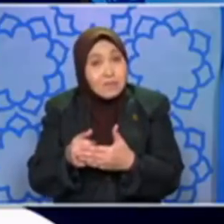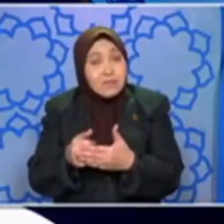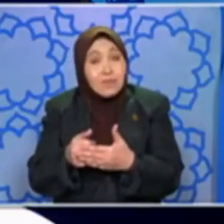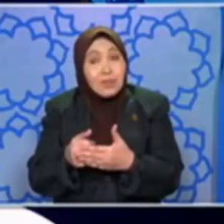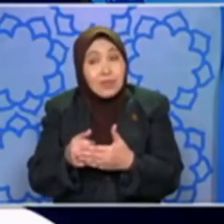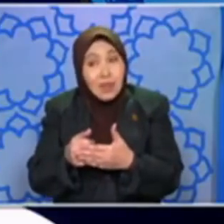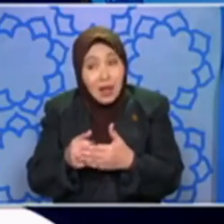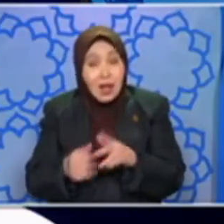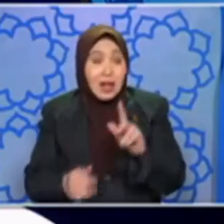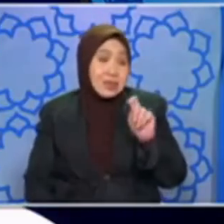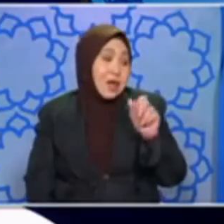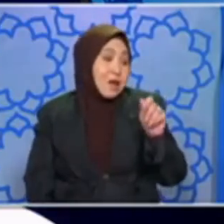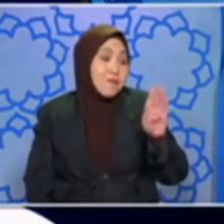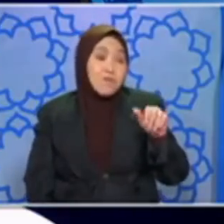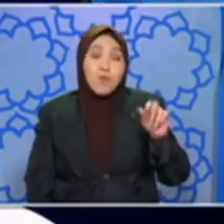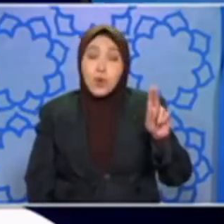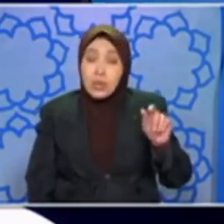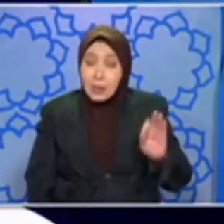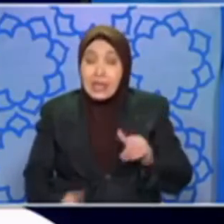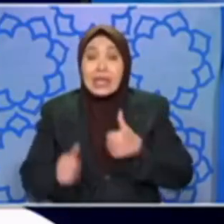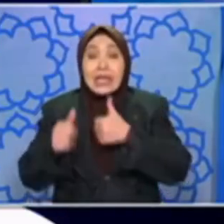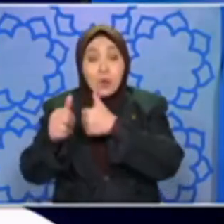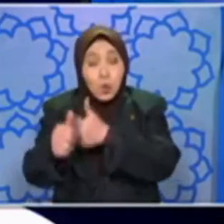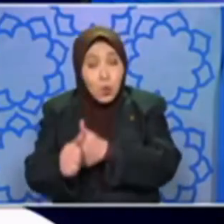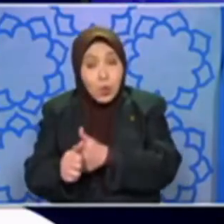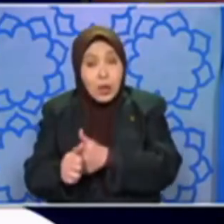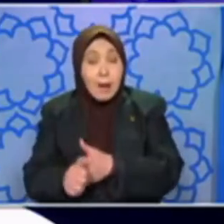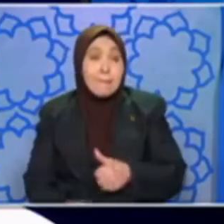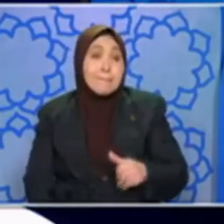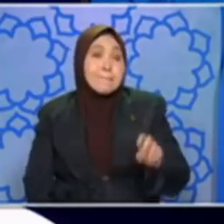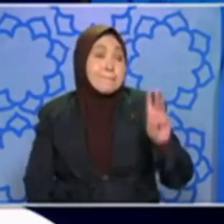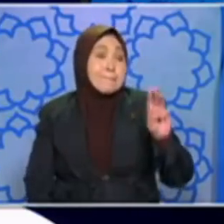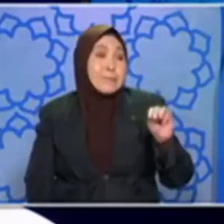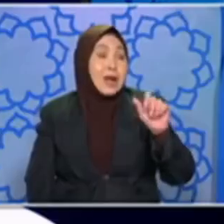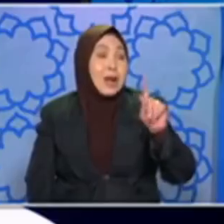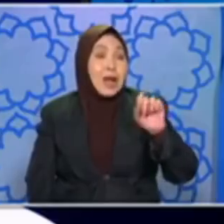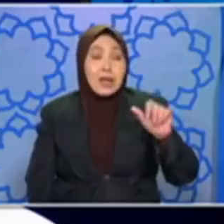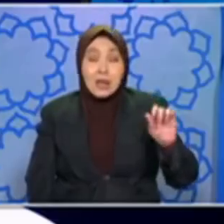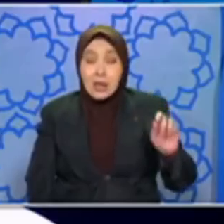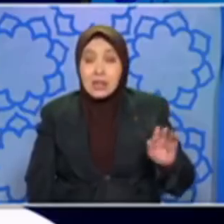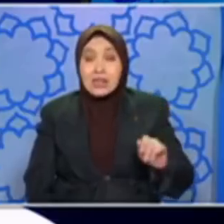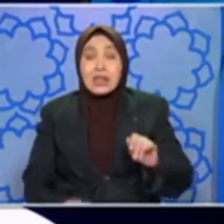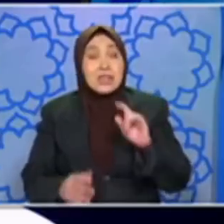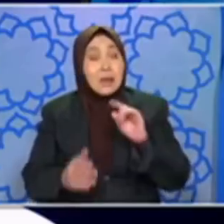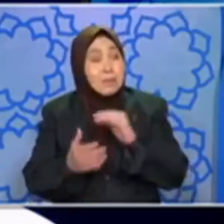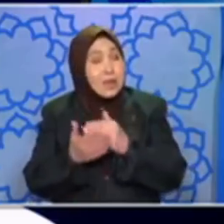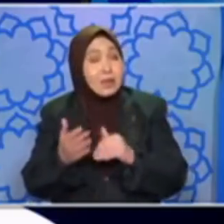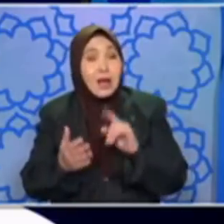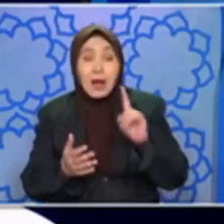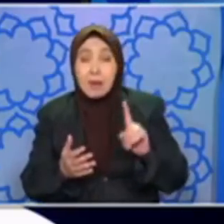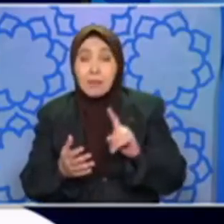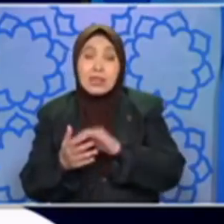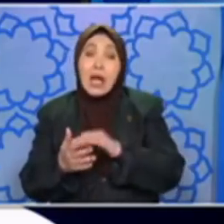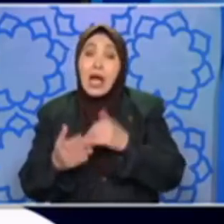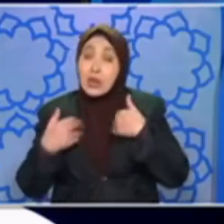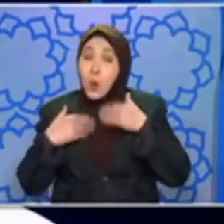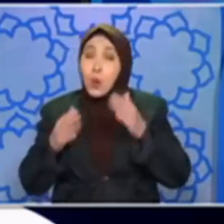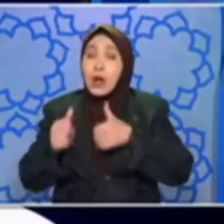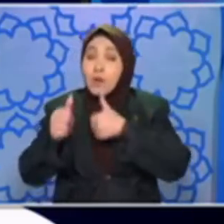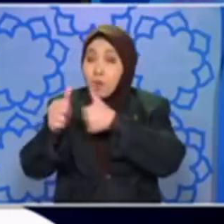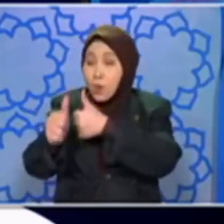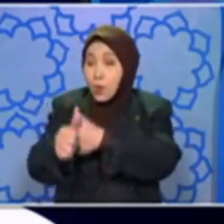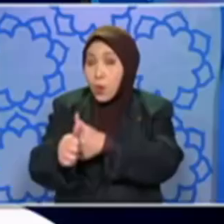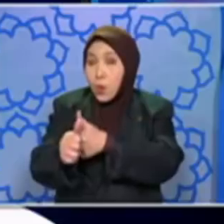satu, taqfu ni qafa, ia mengikuti ma laisa laka bihi an, sesuatu yang tak ada ilmu dalamnya. Ada orang dia follow page